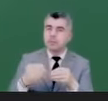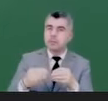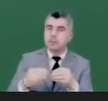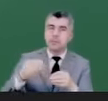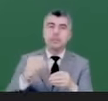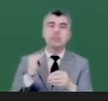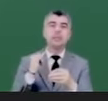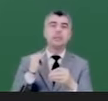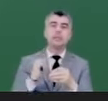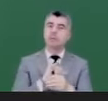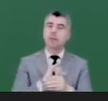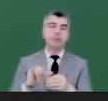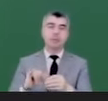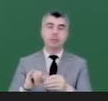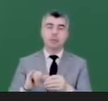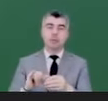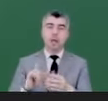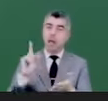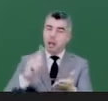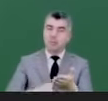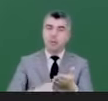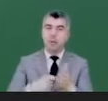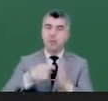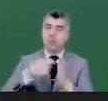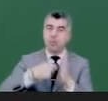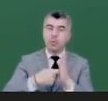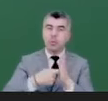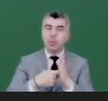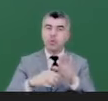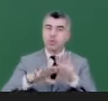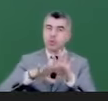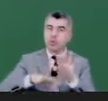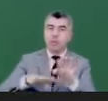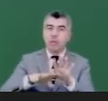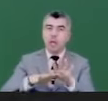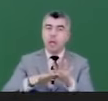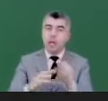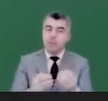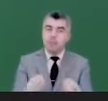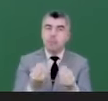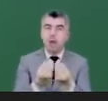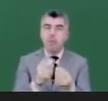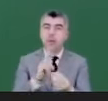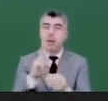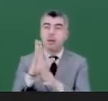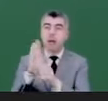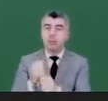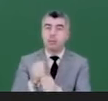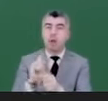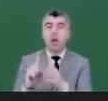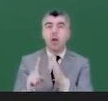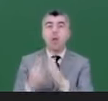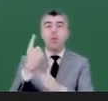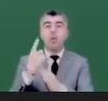في بلادنا فقلت هذا المشروع الاجتماعي الذي يرعاه جلاله الملك انطلق اولا بالدوله